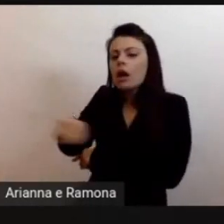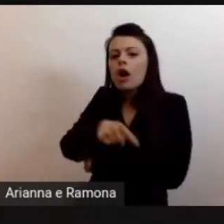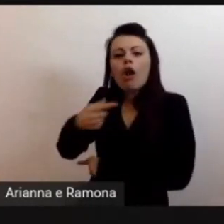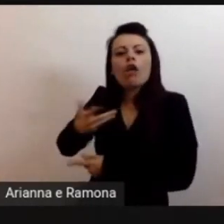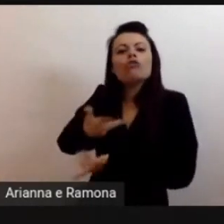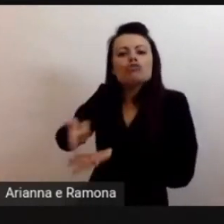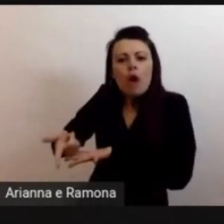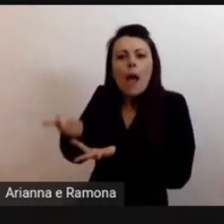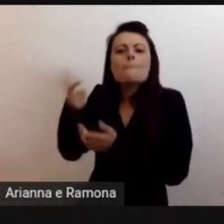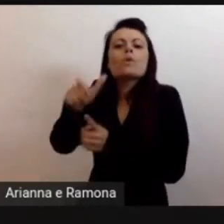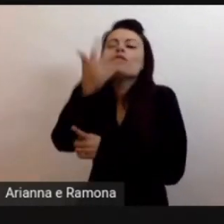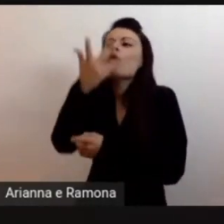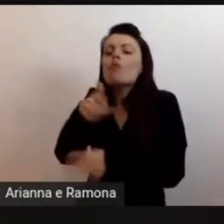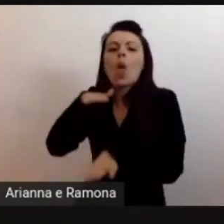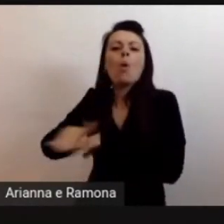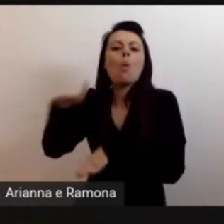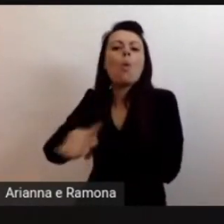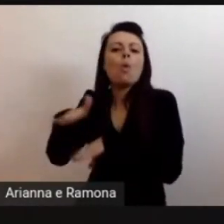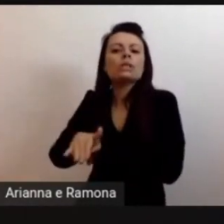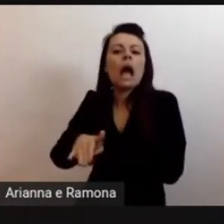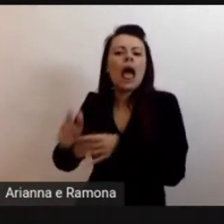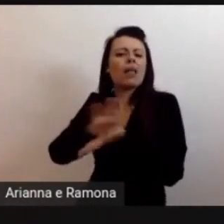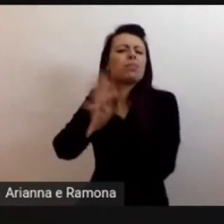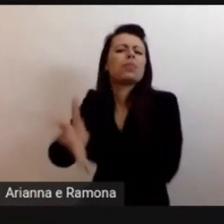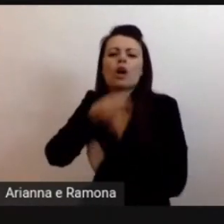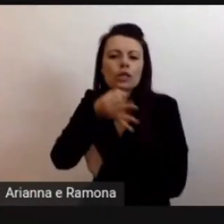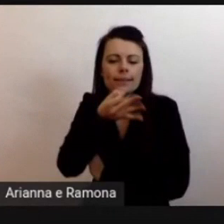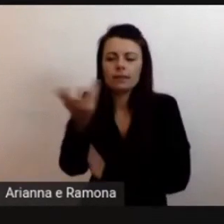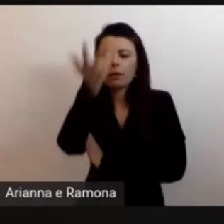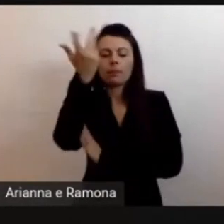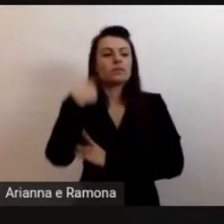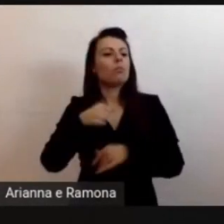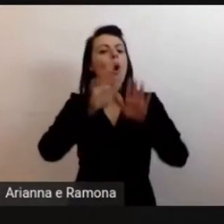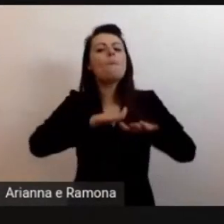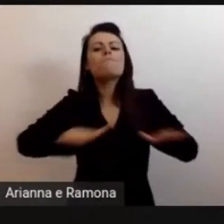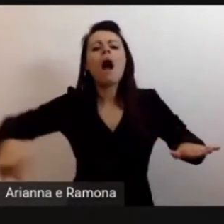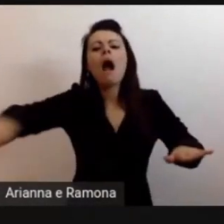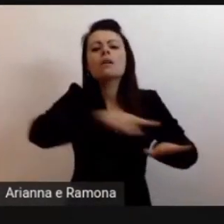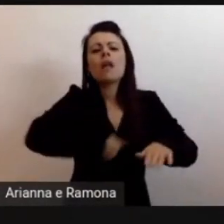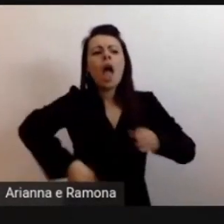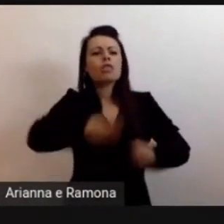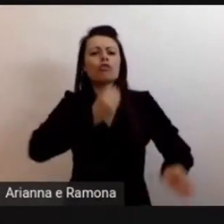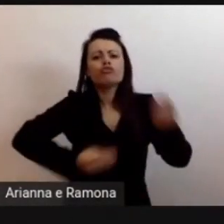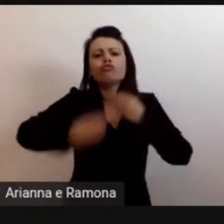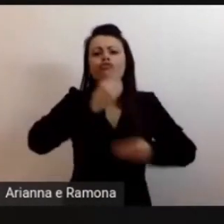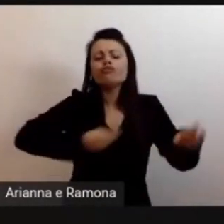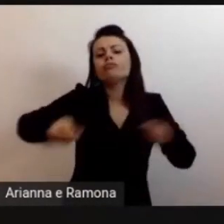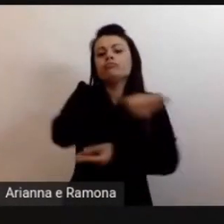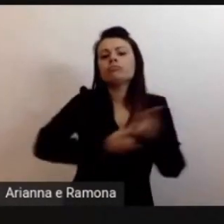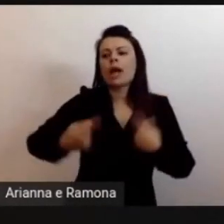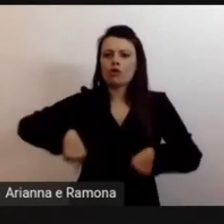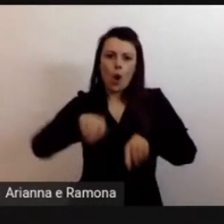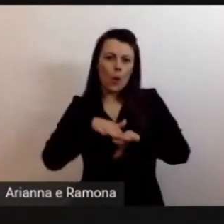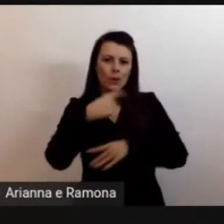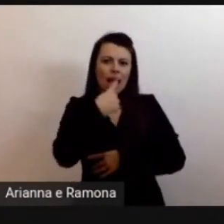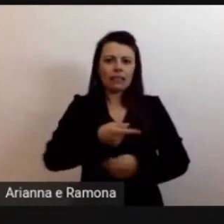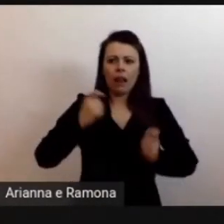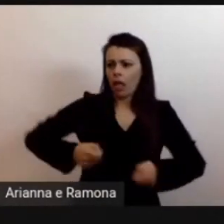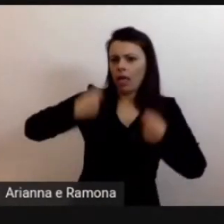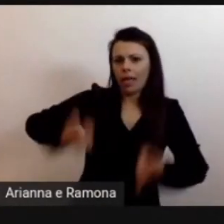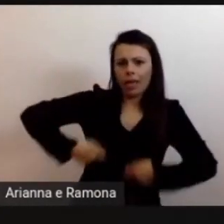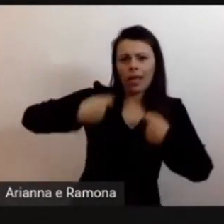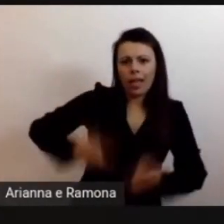messo perché durante banche ed iniziare eccetera che lo diremo scarpe raro insomma tutto